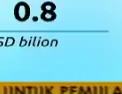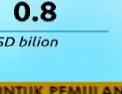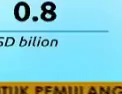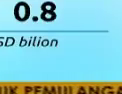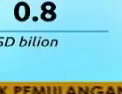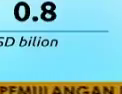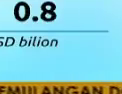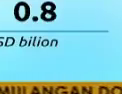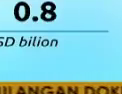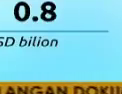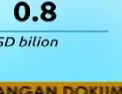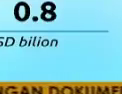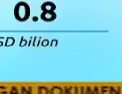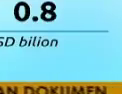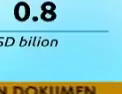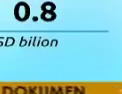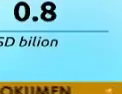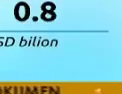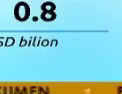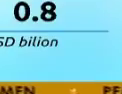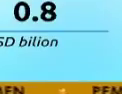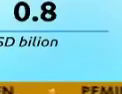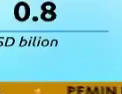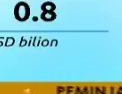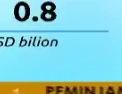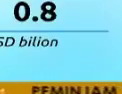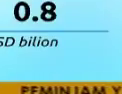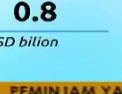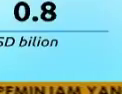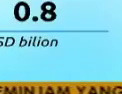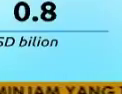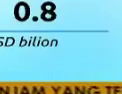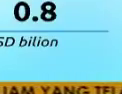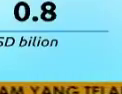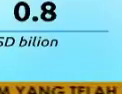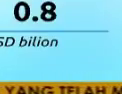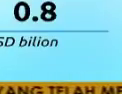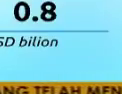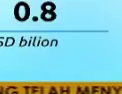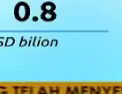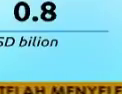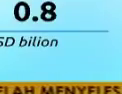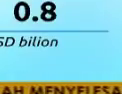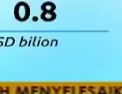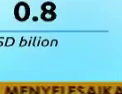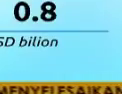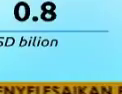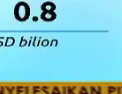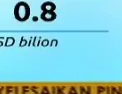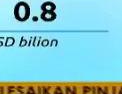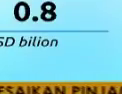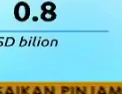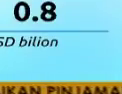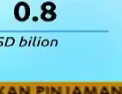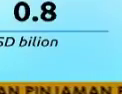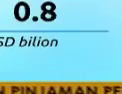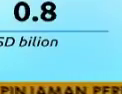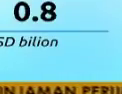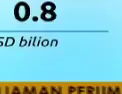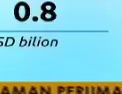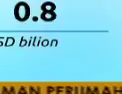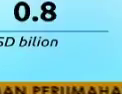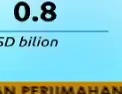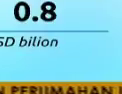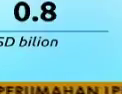dana kewangan antarabangsa IMF 0.8 bilion dolar, hak pengeluaran khas SDR 1.2 bilion